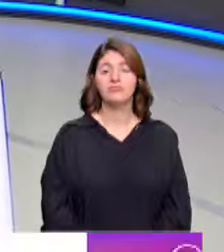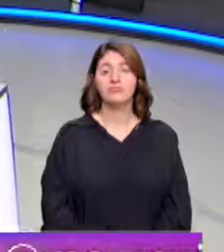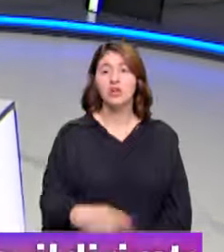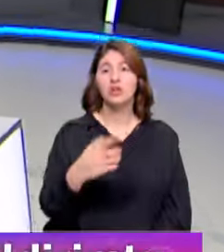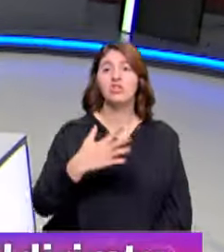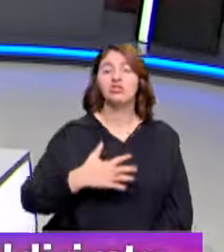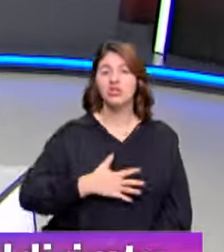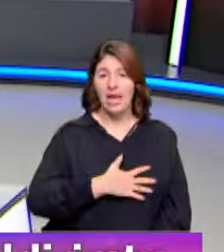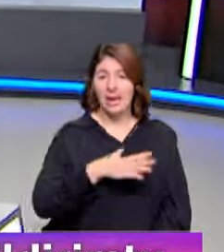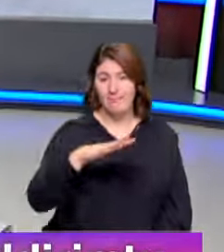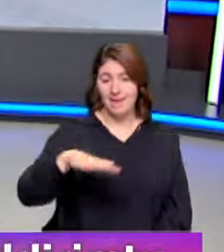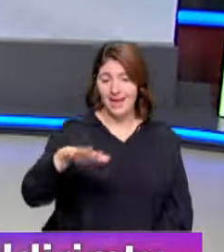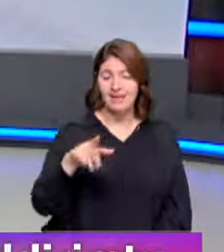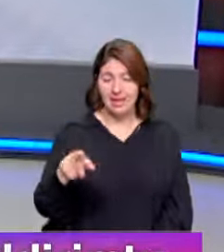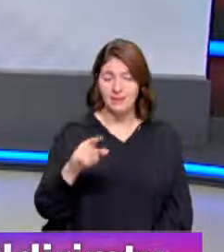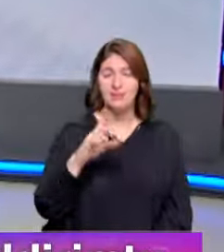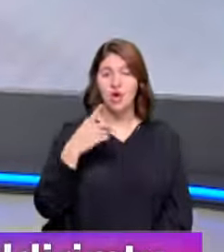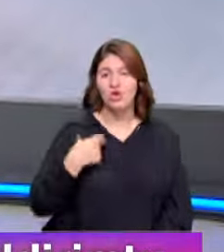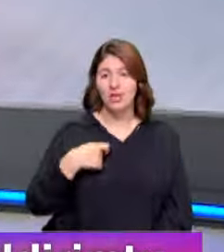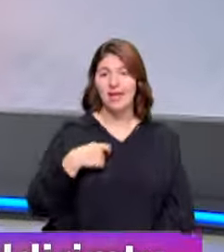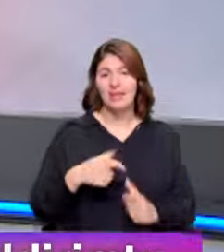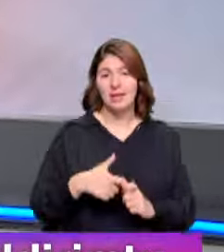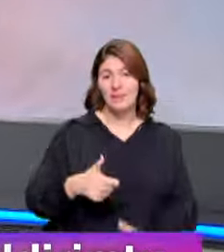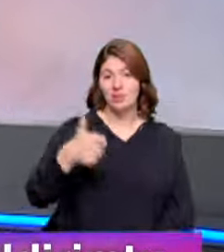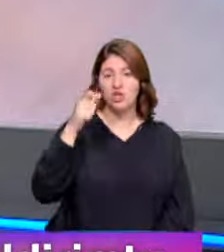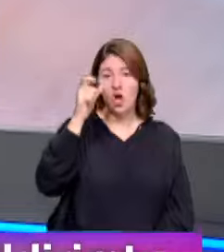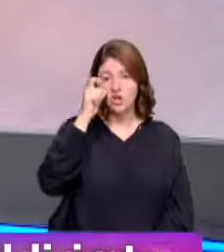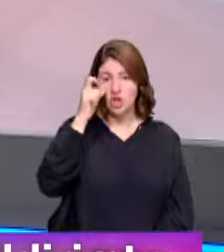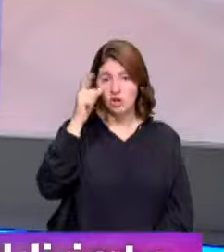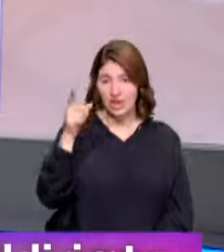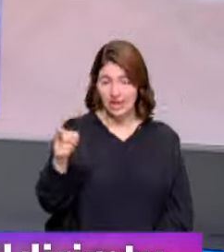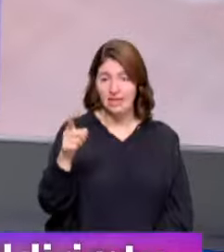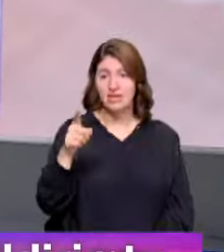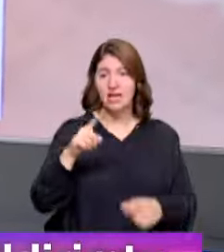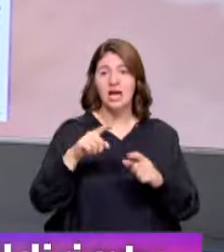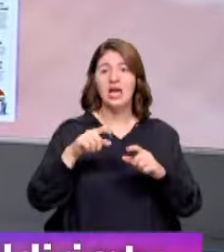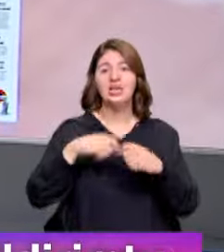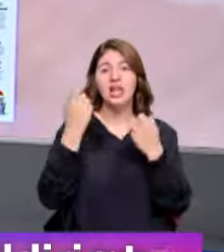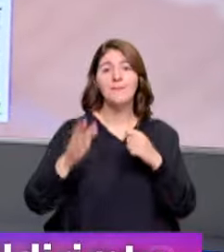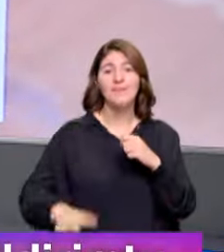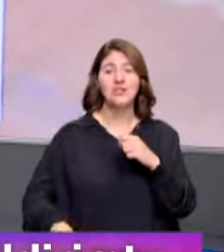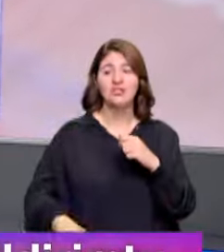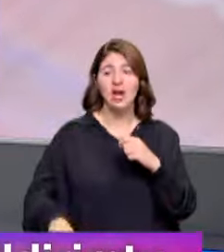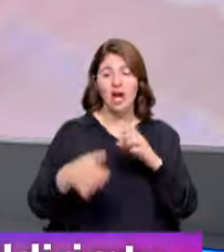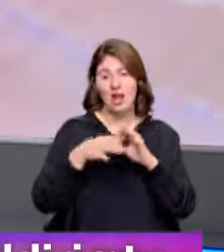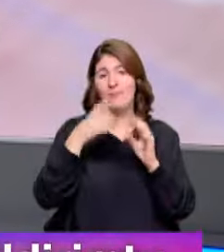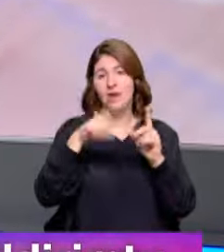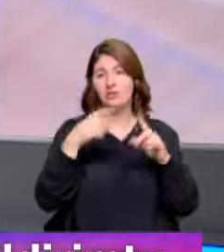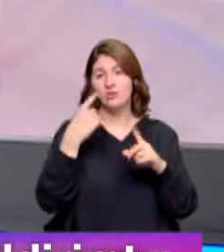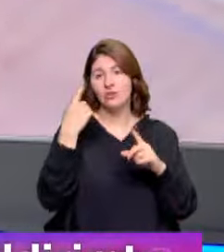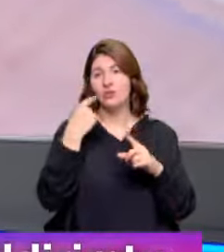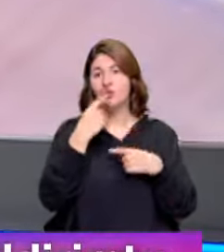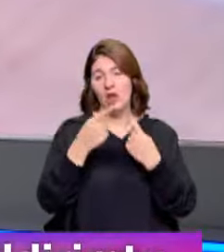Cumhuriyet Halk Partisi cephesinden özellikle de Genel Başkan Özgür Özel'in kırılan ayağına dair bazı yorumlar vardı.